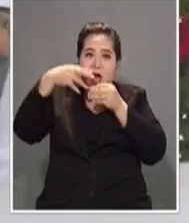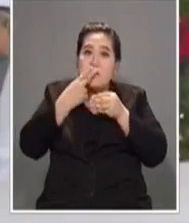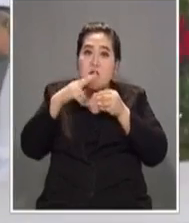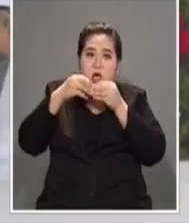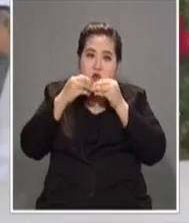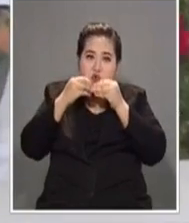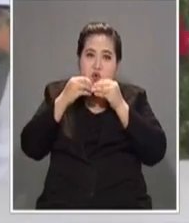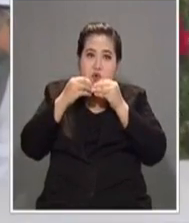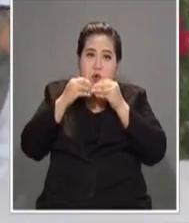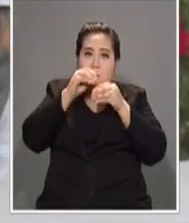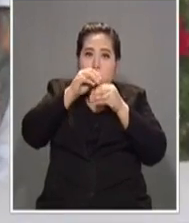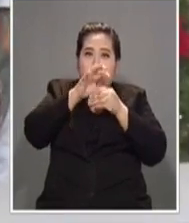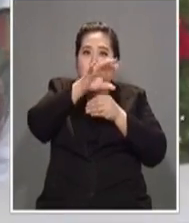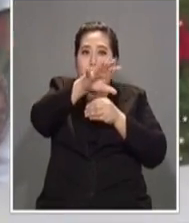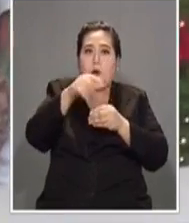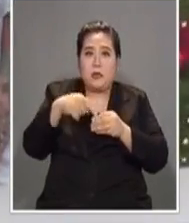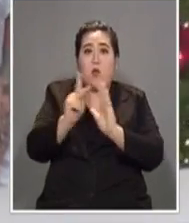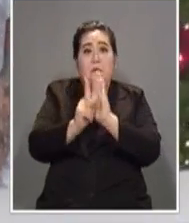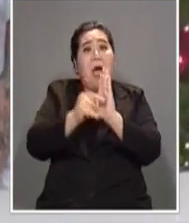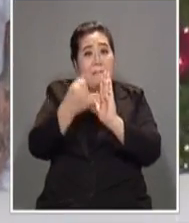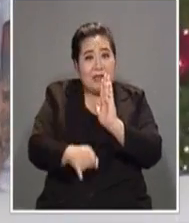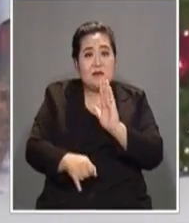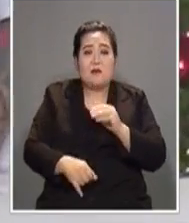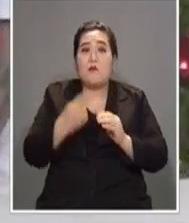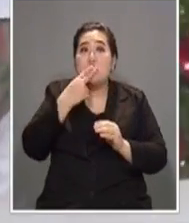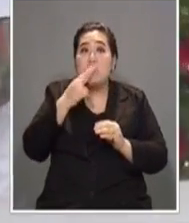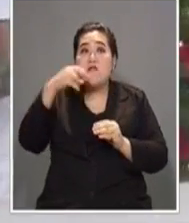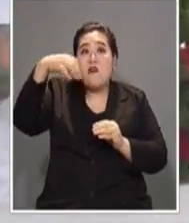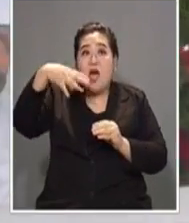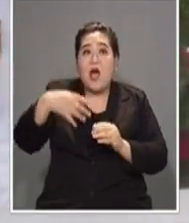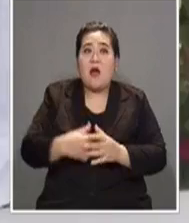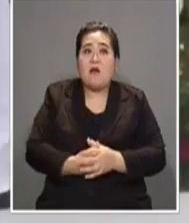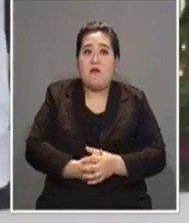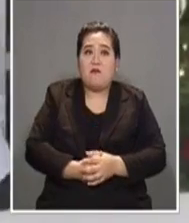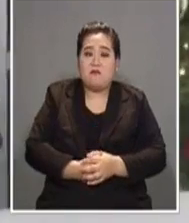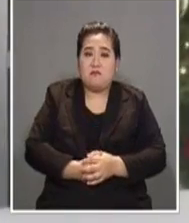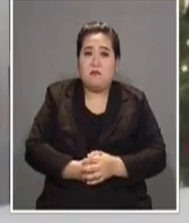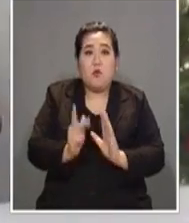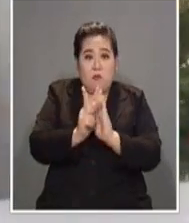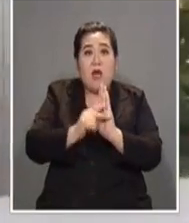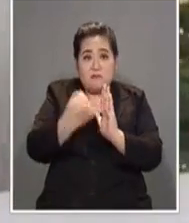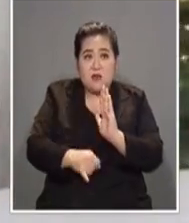ามันผิดกฎหมายนี่บุหรี่ไฟฟ้า ฟังเสียงดูนะคะว่าเธอไม่ยอมให้ตำรวจจับ